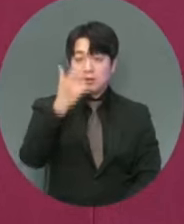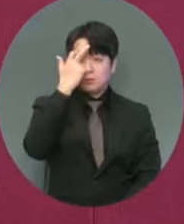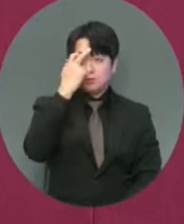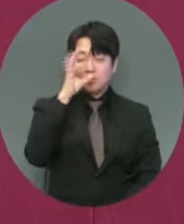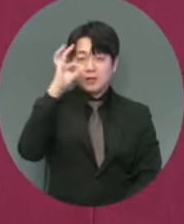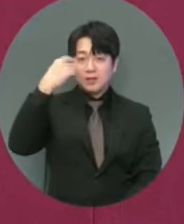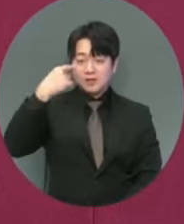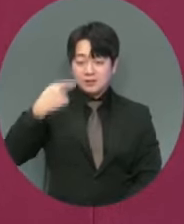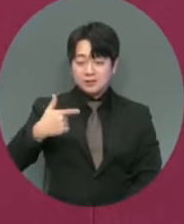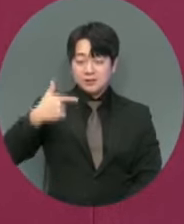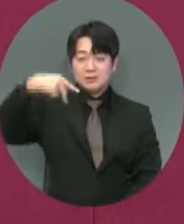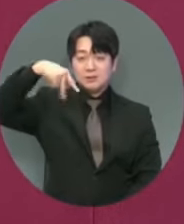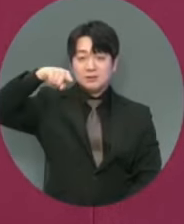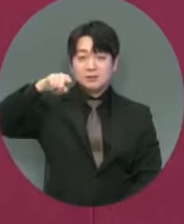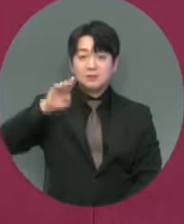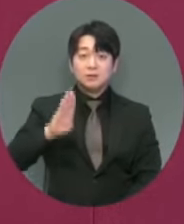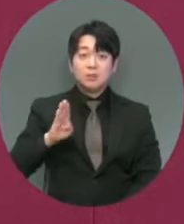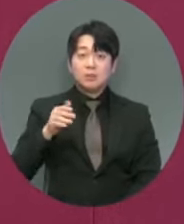최은석 의원,